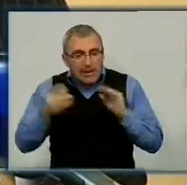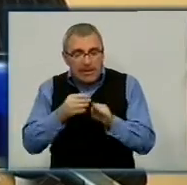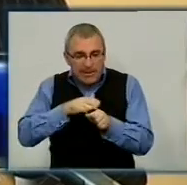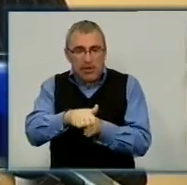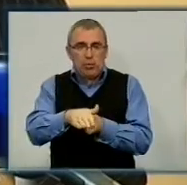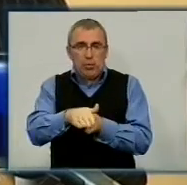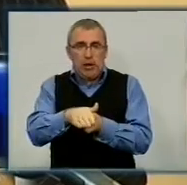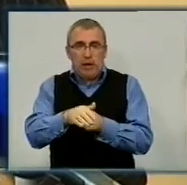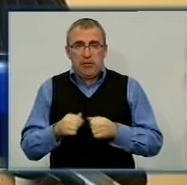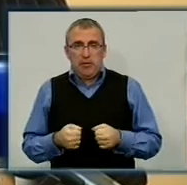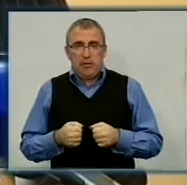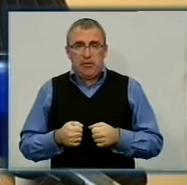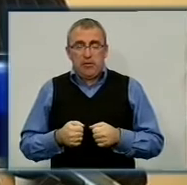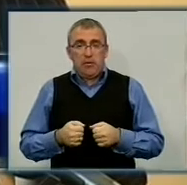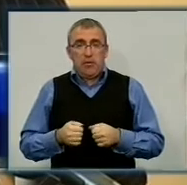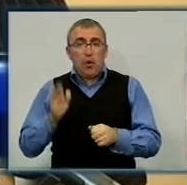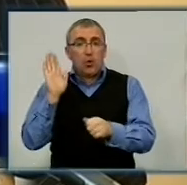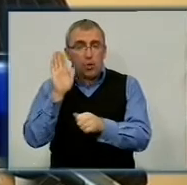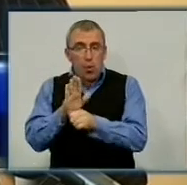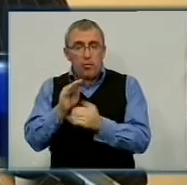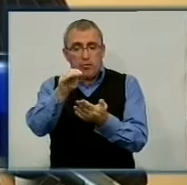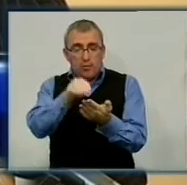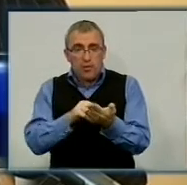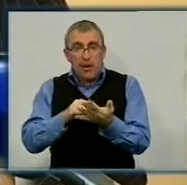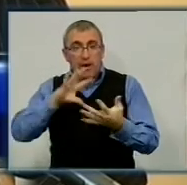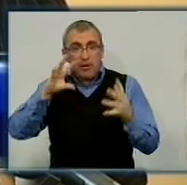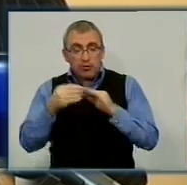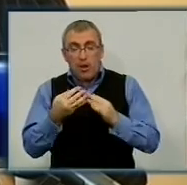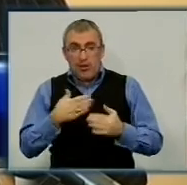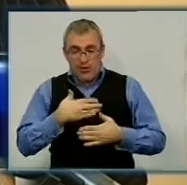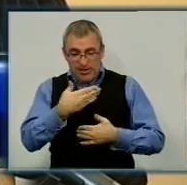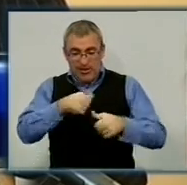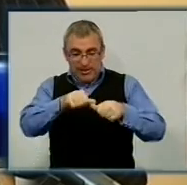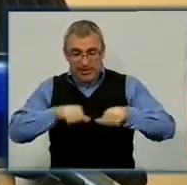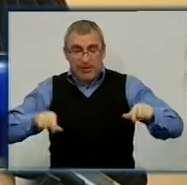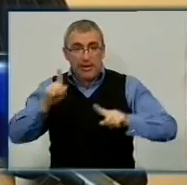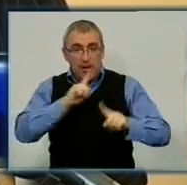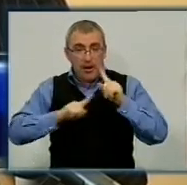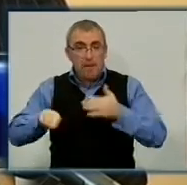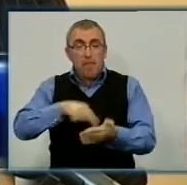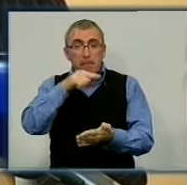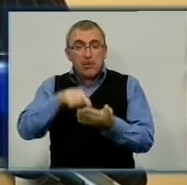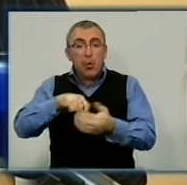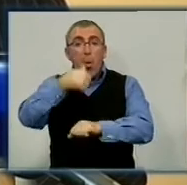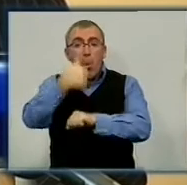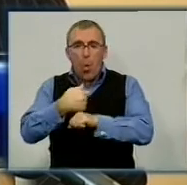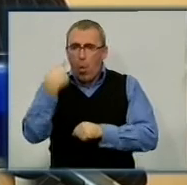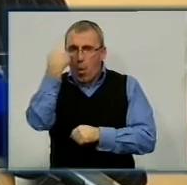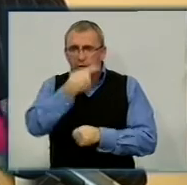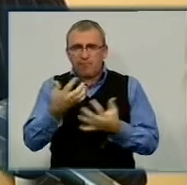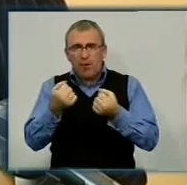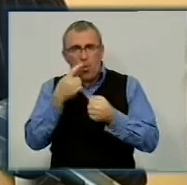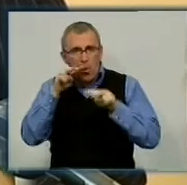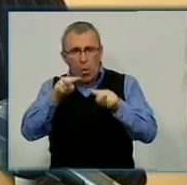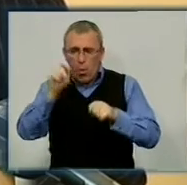тому в доручення так і запишемо за результатами сьогоднішньої наради міському голові особисто взяти Це питання на